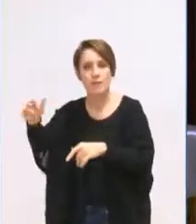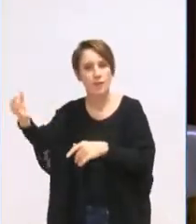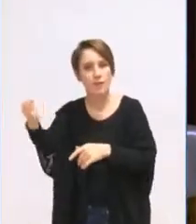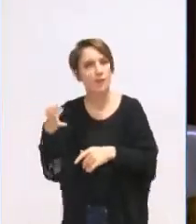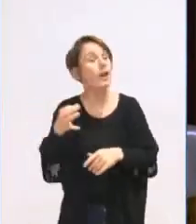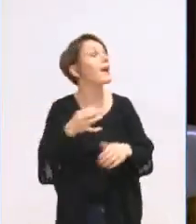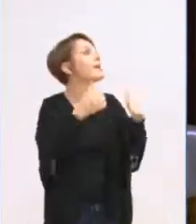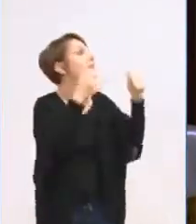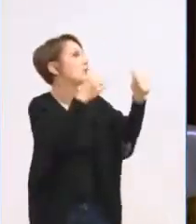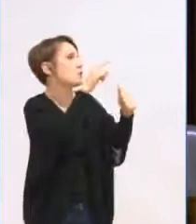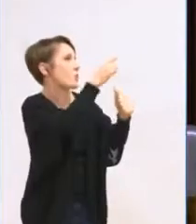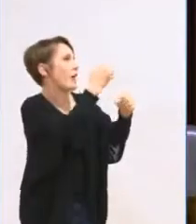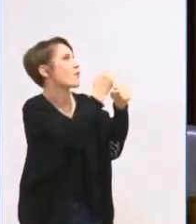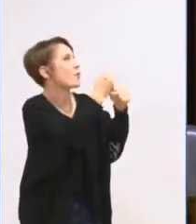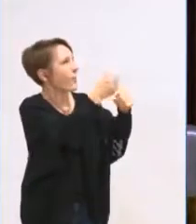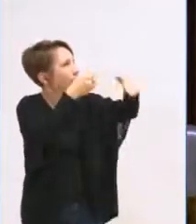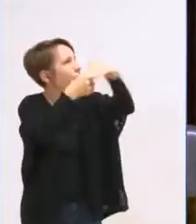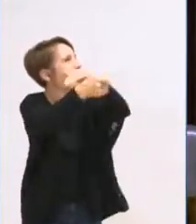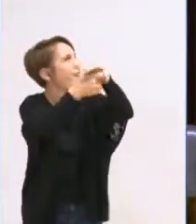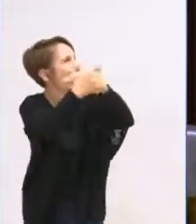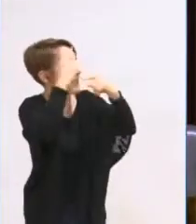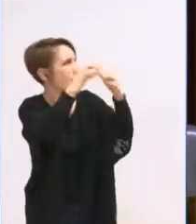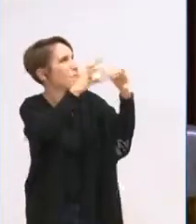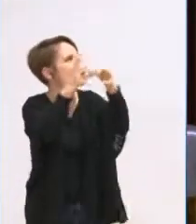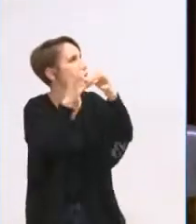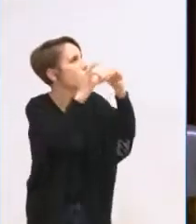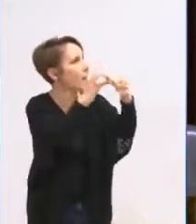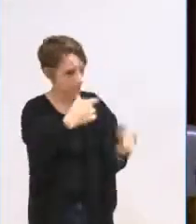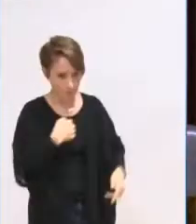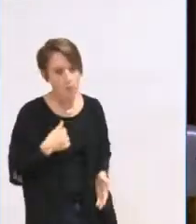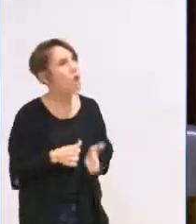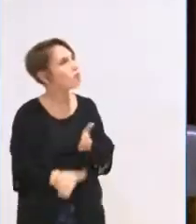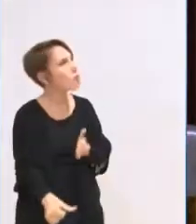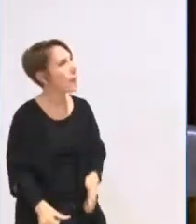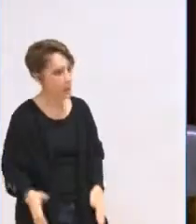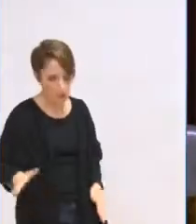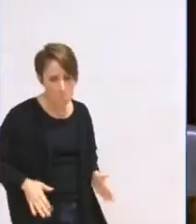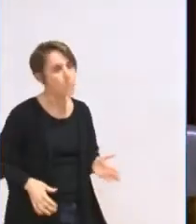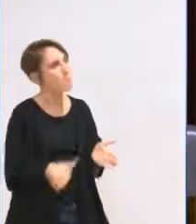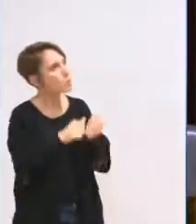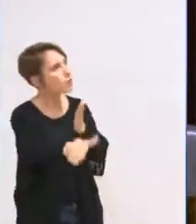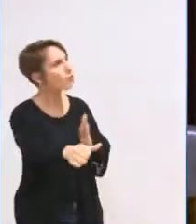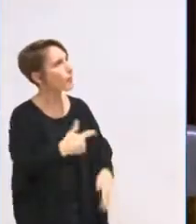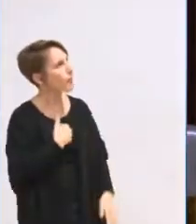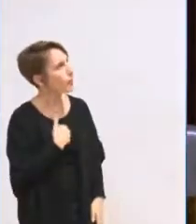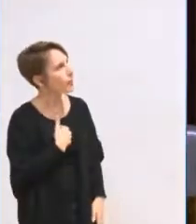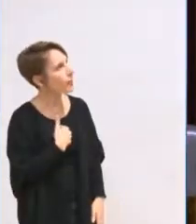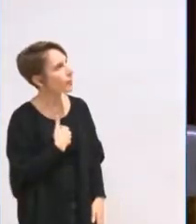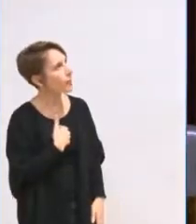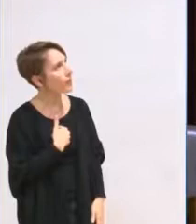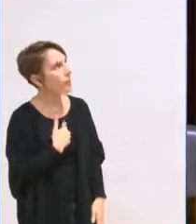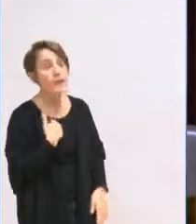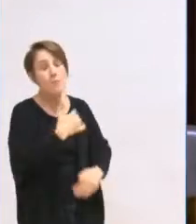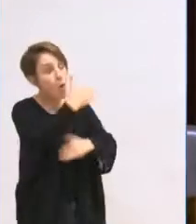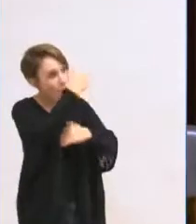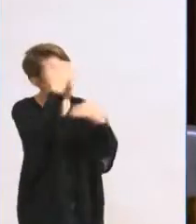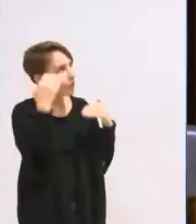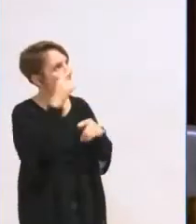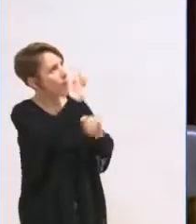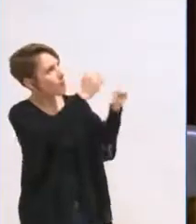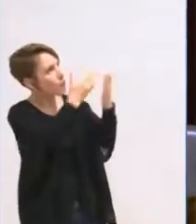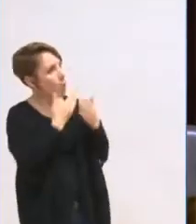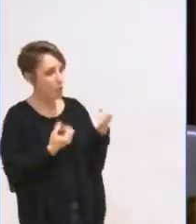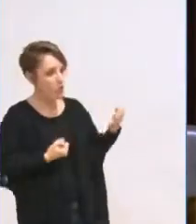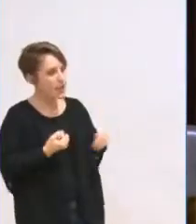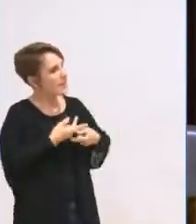faites pour la solidarité, mais moi je paye. Et j'en ai marre que vous m'expliquiez que vous n'assurez pas le service public en